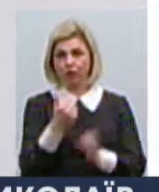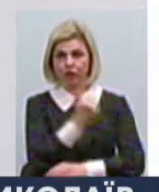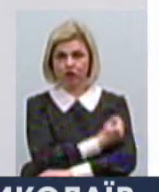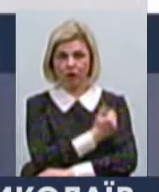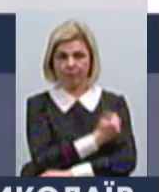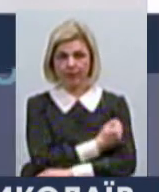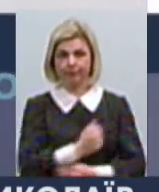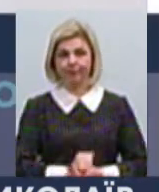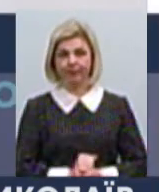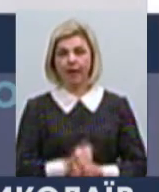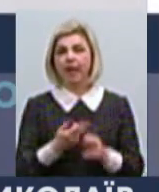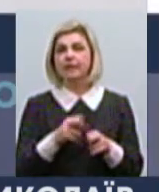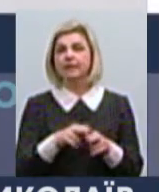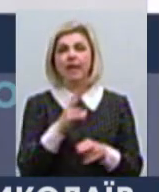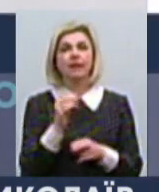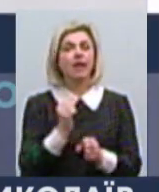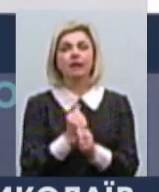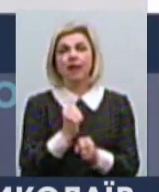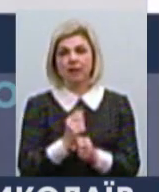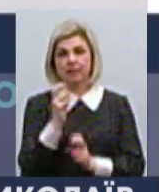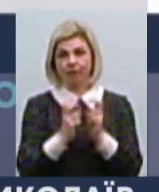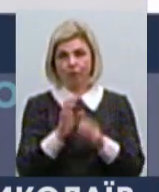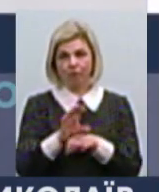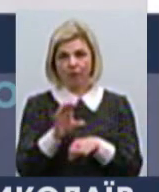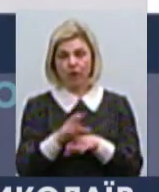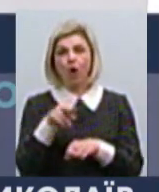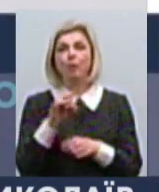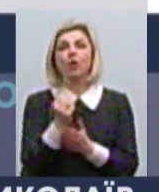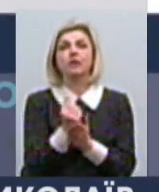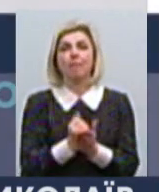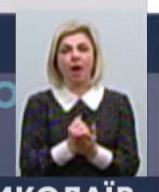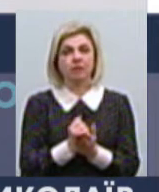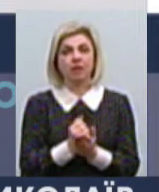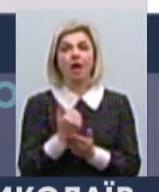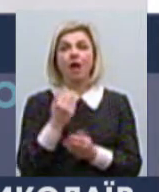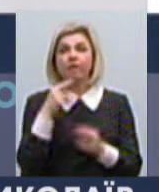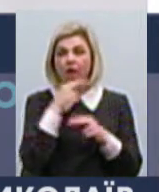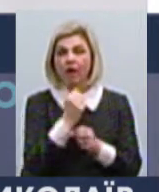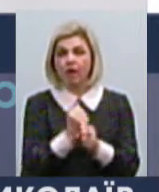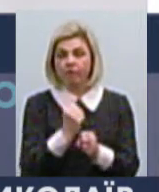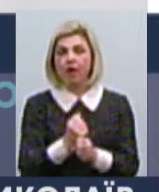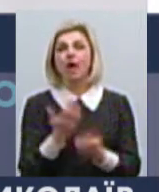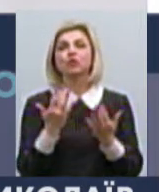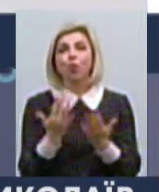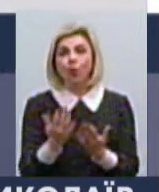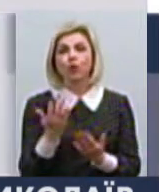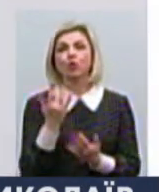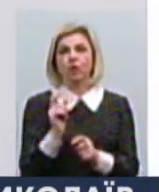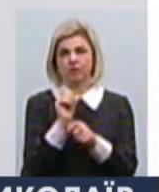робиться заводом-виготовником, хто її виготовляє, на про запас. Вона робиться стільки, скільки замовляють